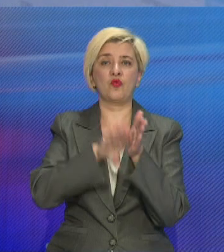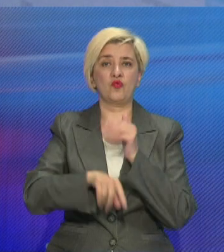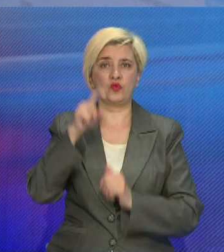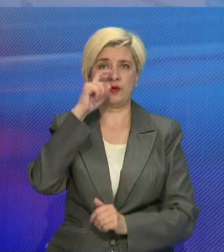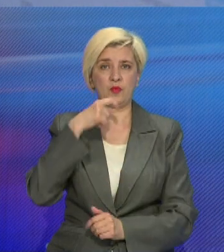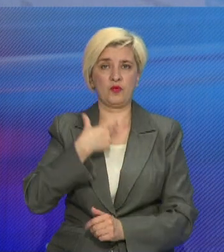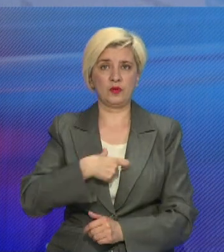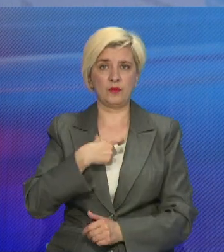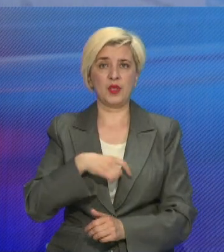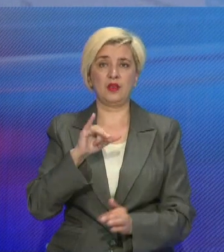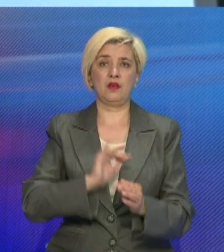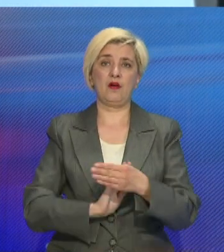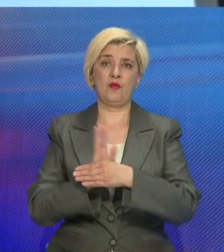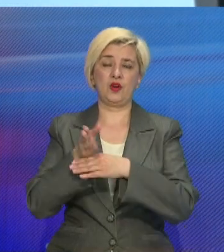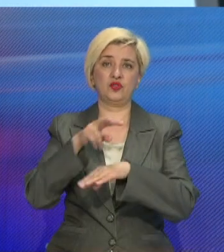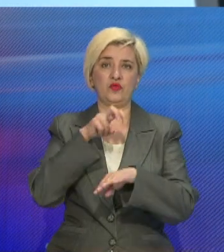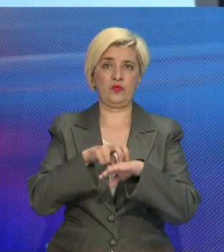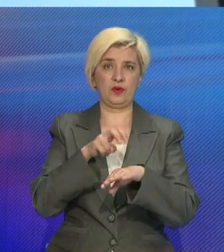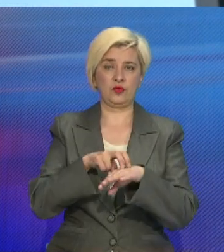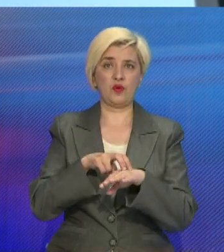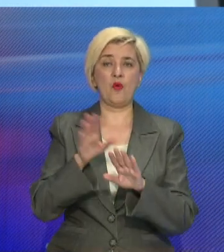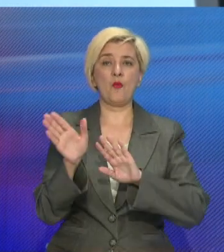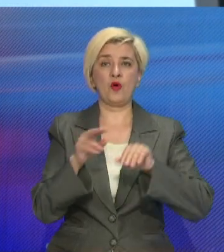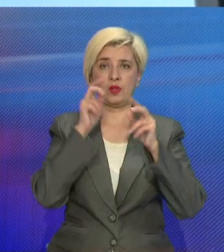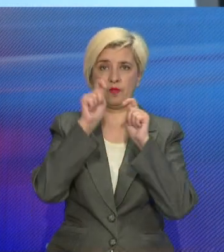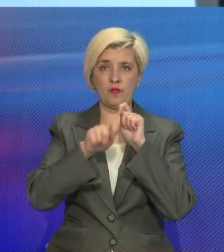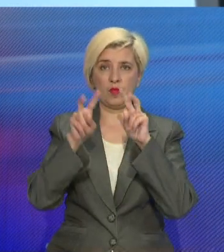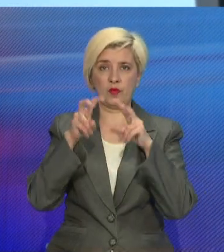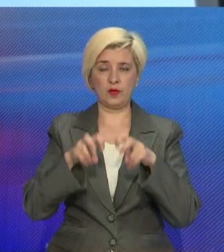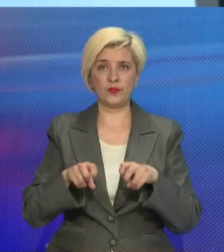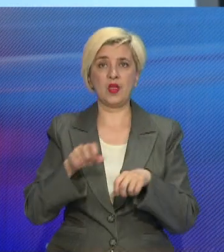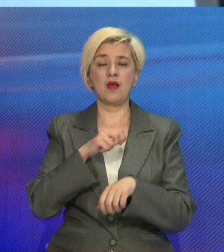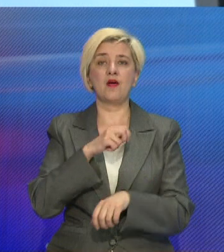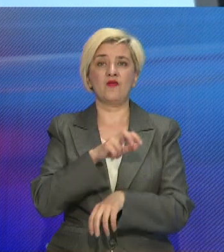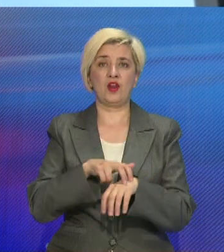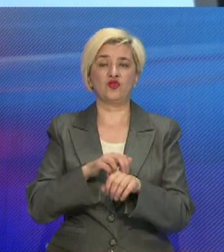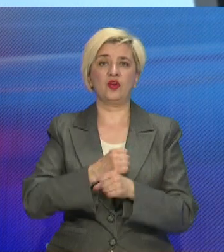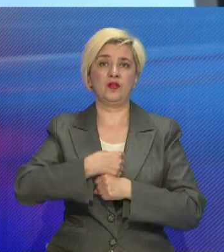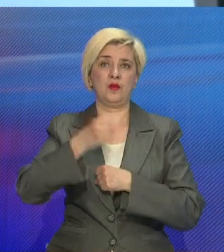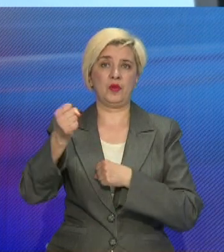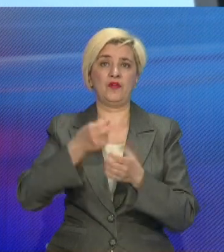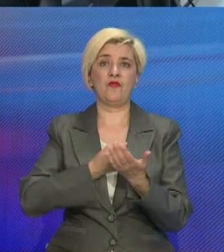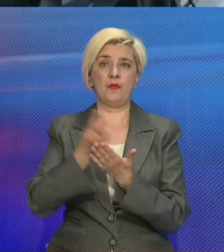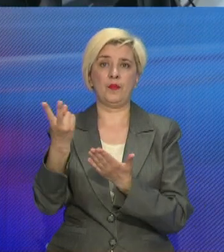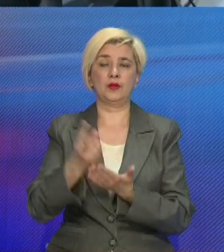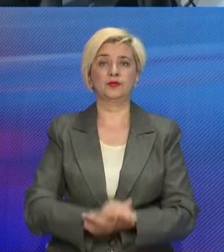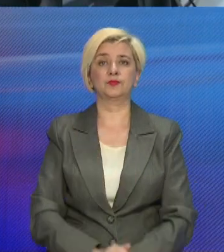і гродзенец звярнуўся па дапамогу да ўрачоў. Пасля агляду медыцынскія работнікі шпіталізавалі пацярпелага.